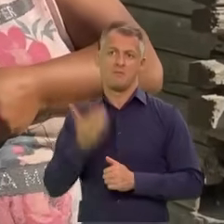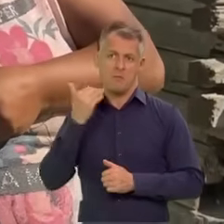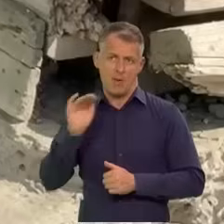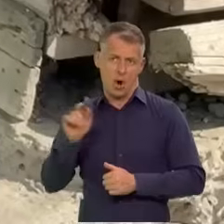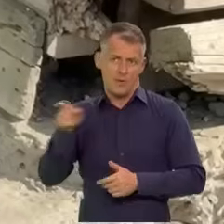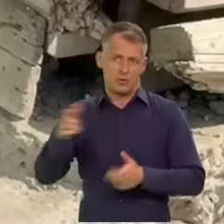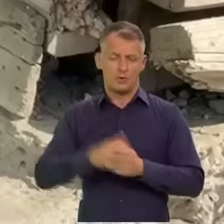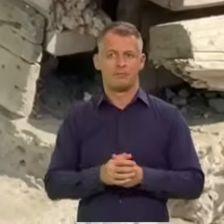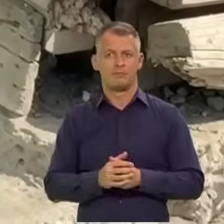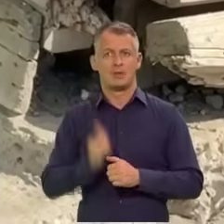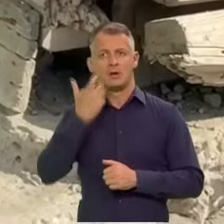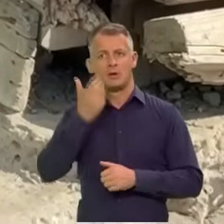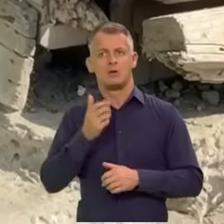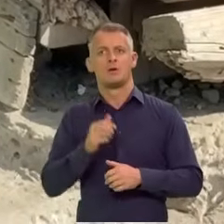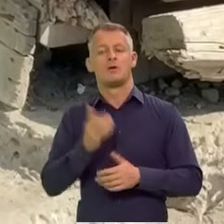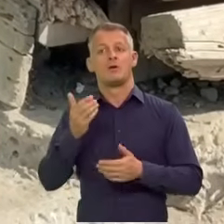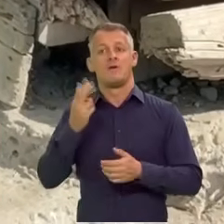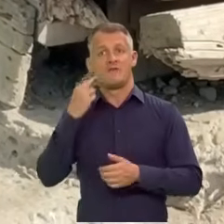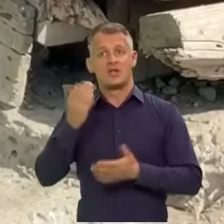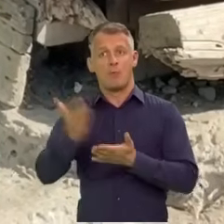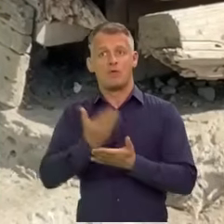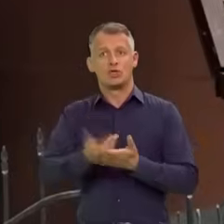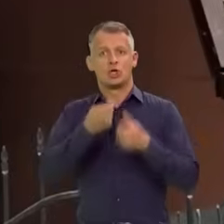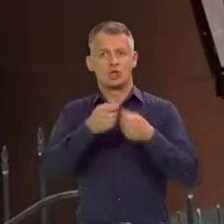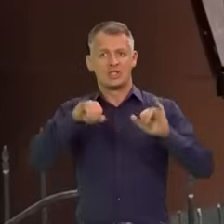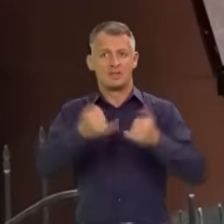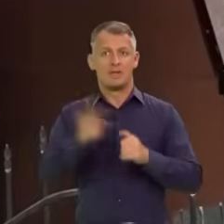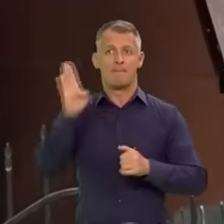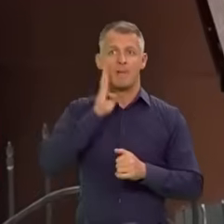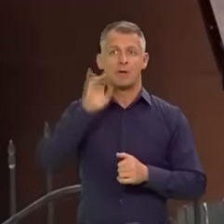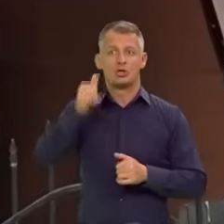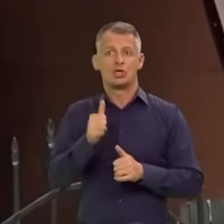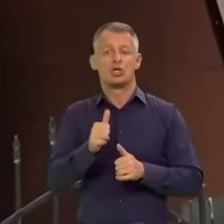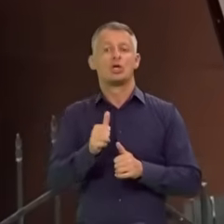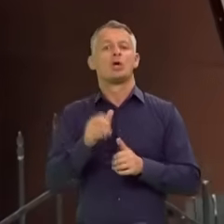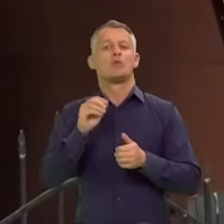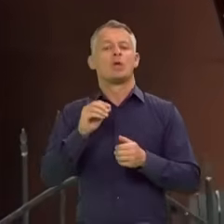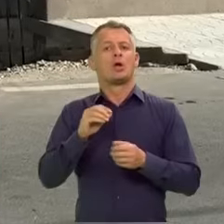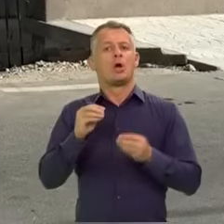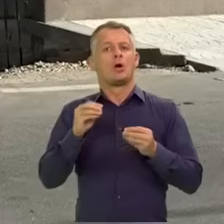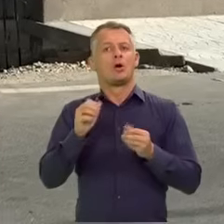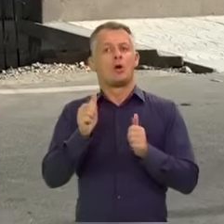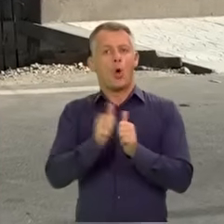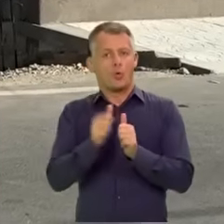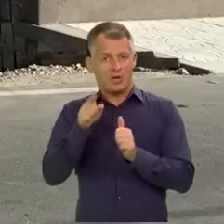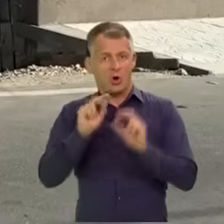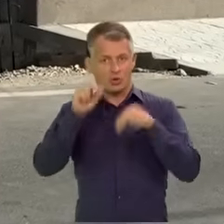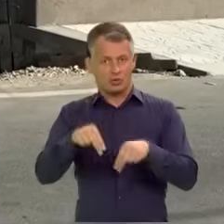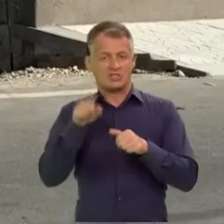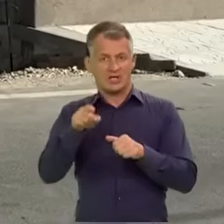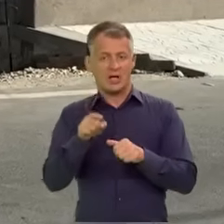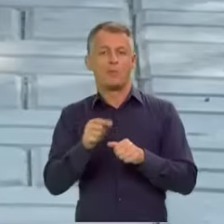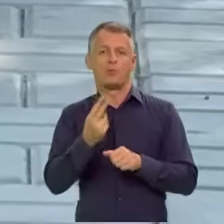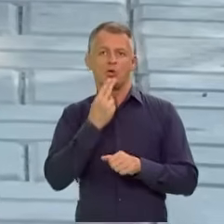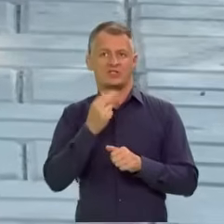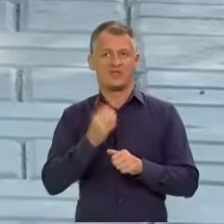doi. Odată ce copilele au povestit tot ce li s-a întâmplat, mama și concubinul ei au ajuns pe mâna poliției. Fetele de 8 și 10